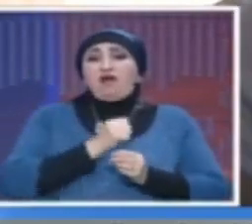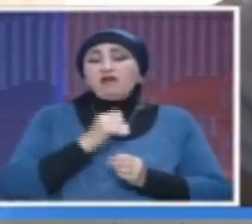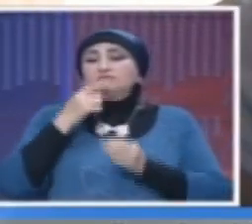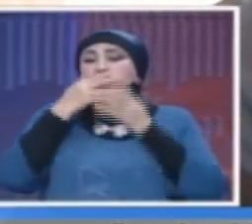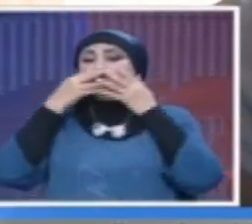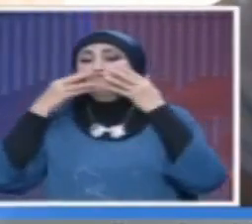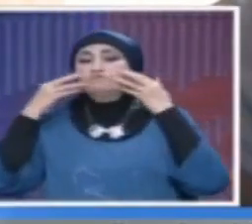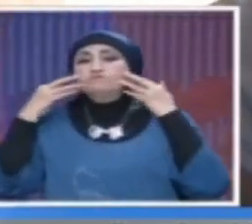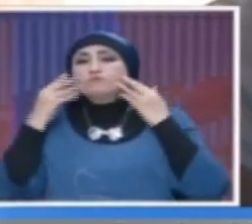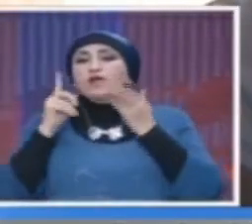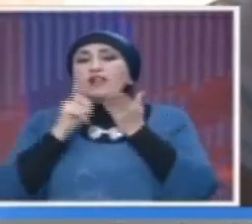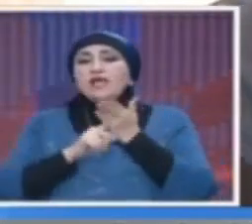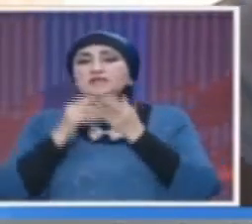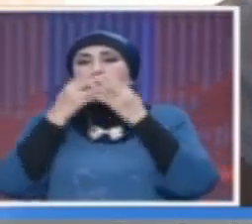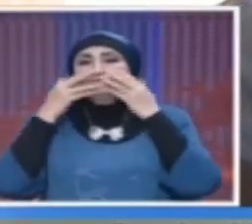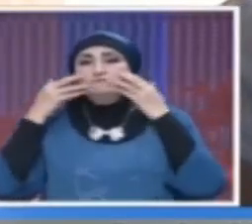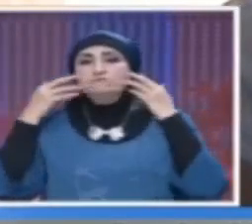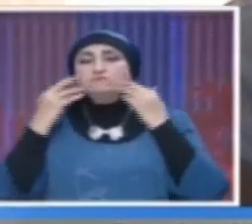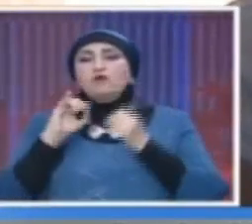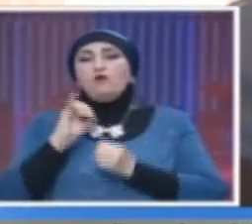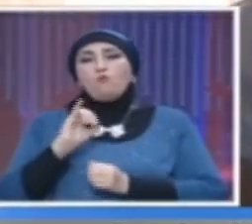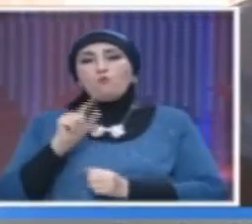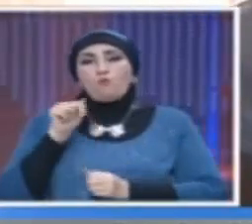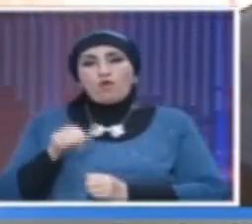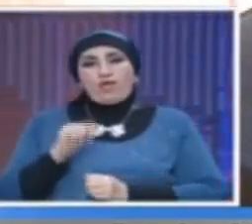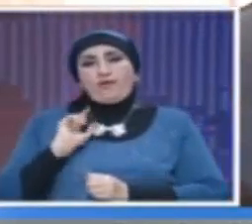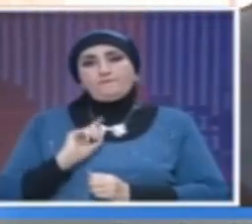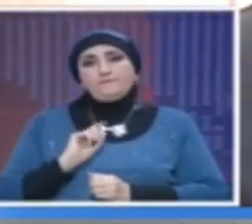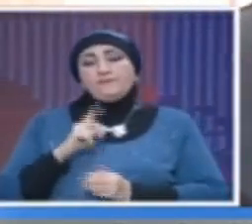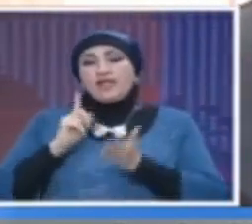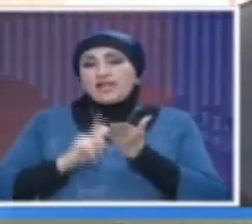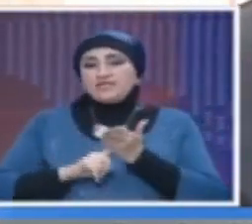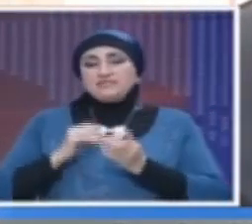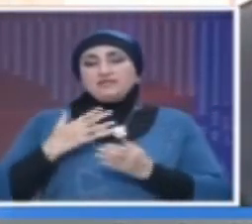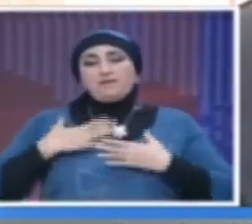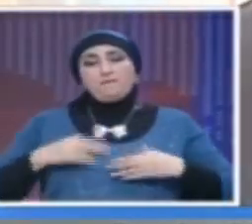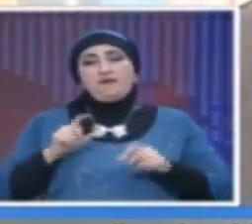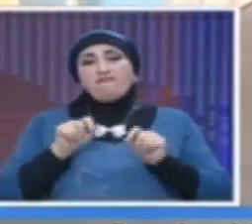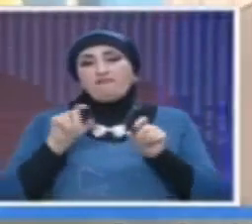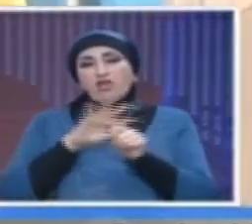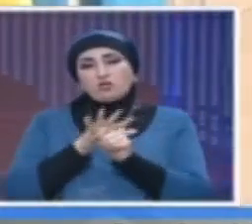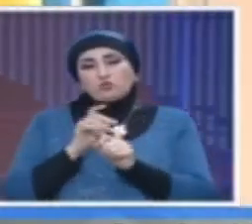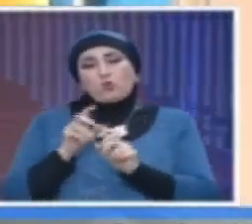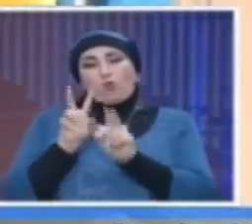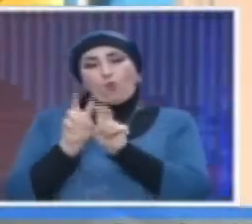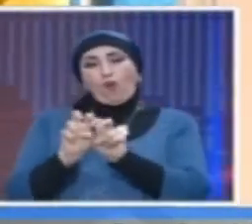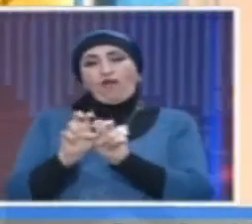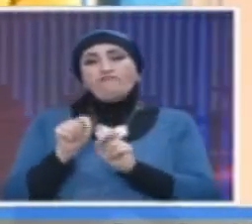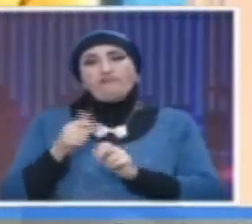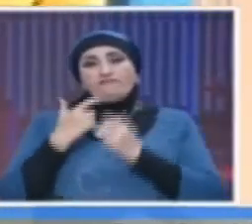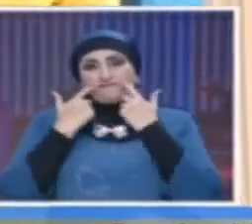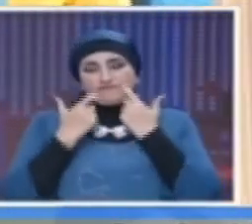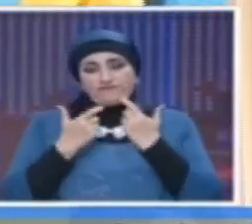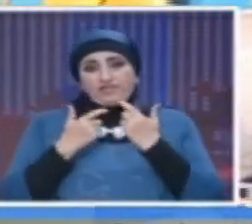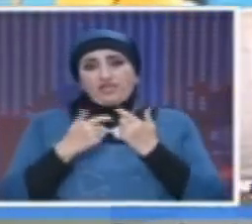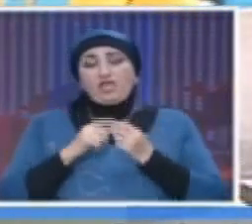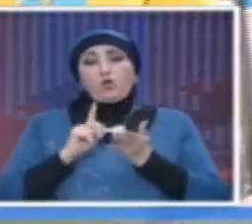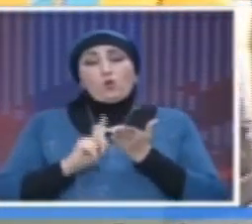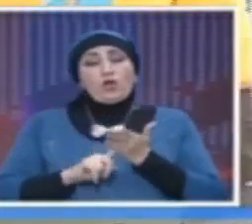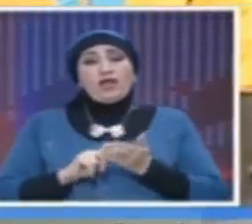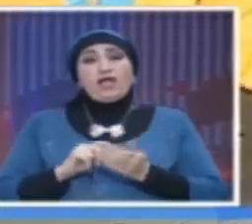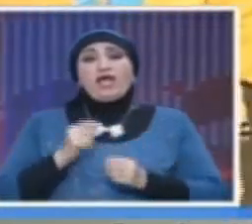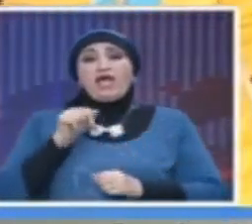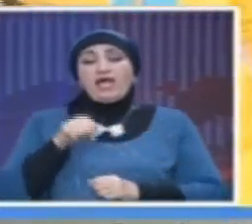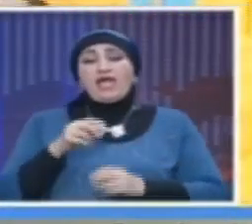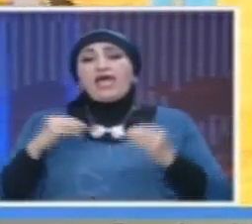ما يدخلش المحطات إلا وهو مرتدي الكمامة، وذلك لضمان عملية التعقيم داخل المحطات. هيئة